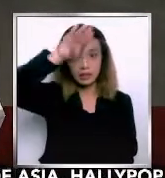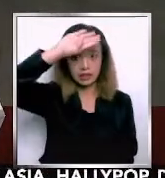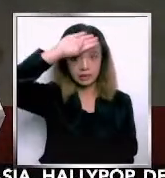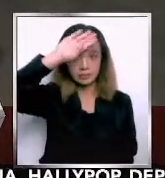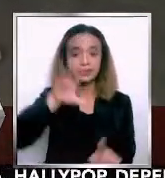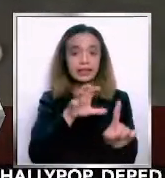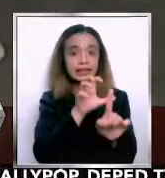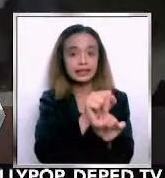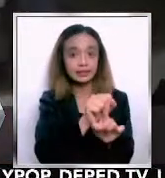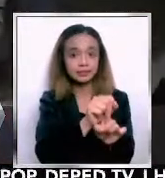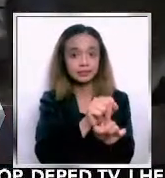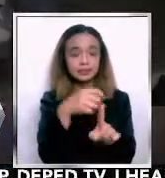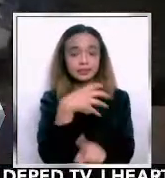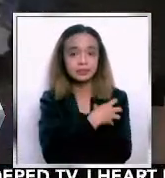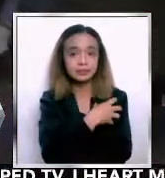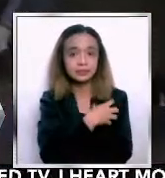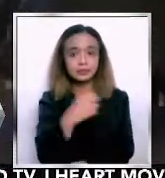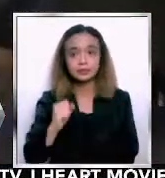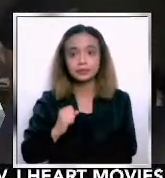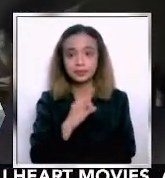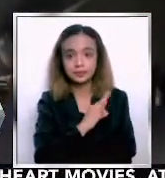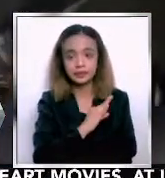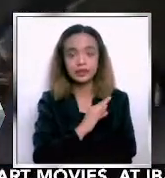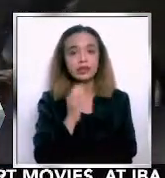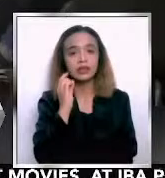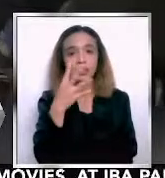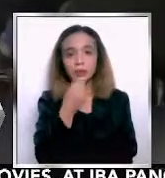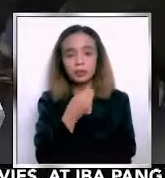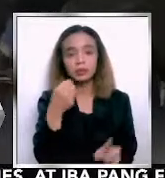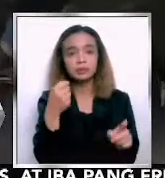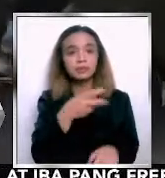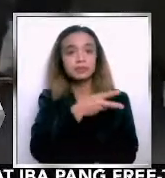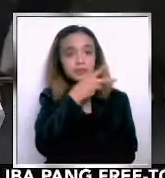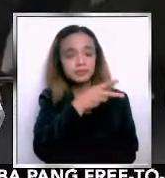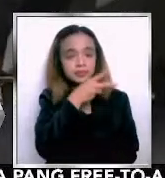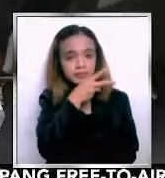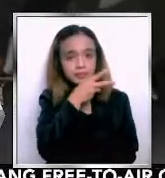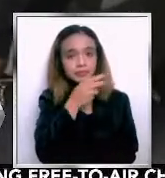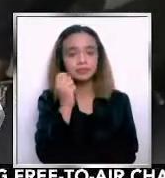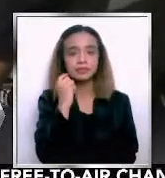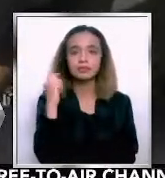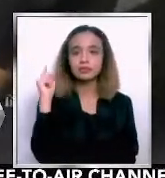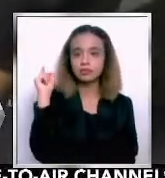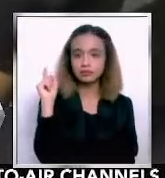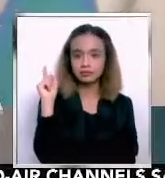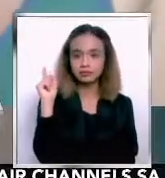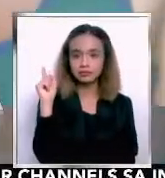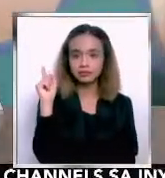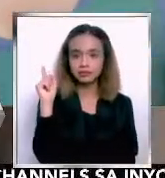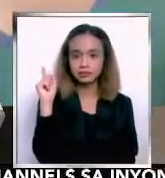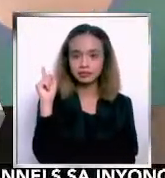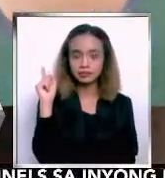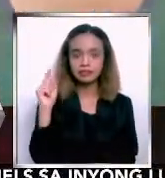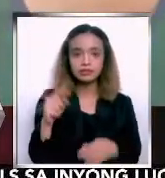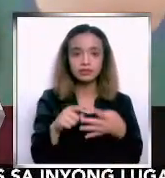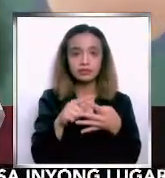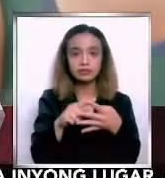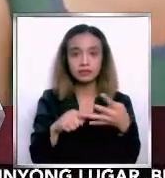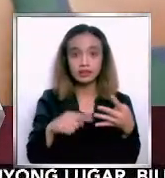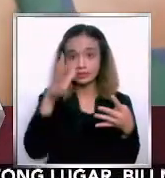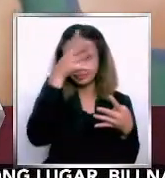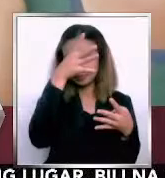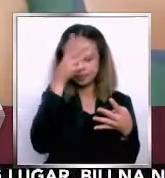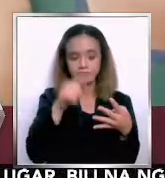Drug Enforcement Group ang mga suspect na sina Kadir Bataw, Hakim Bataw, Mubarak Bataw Jr. at kanilang amang si Mubarak